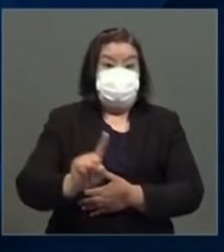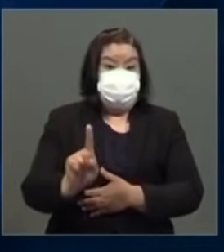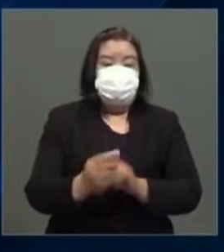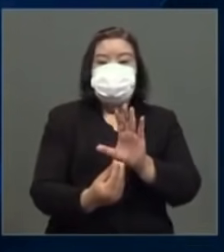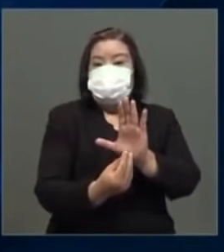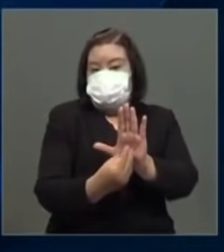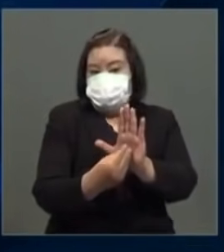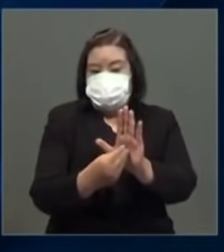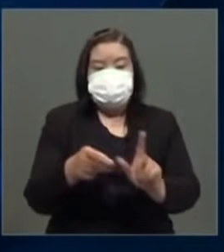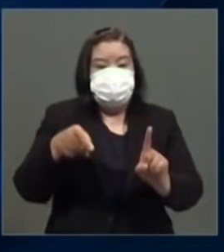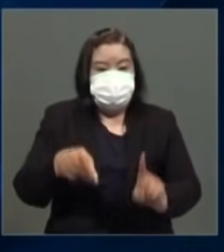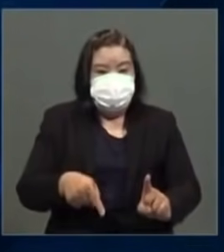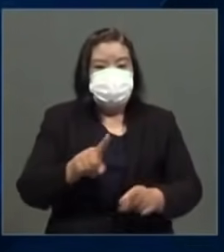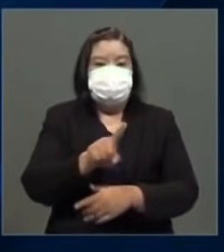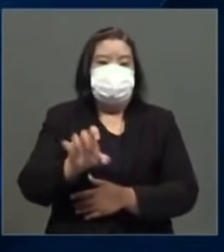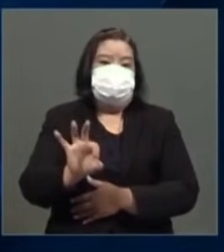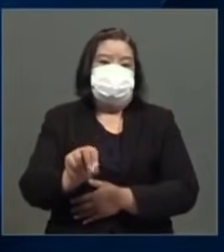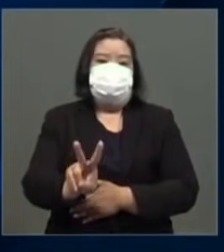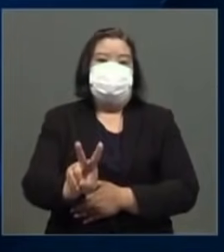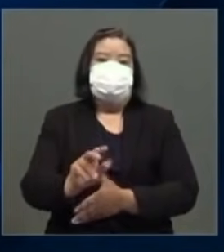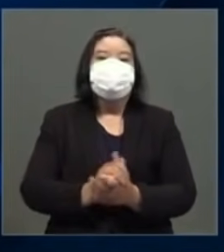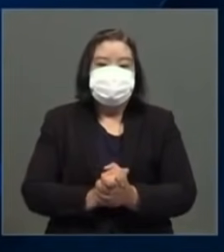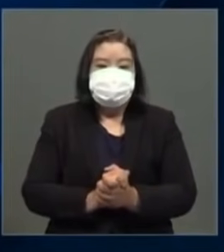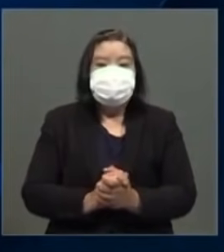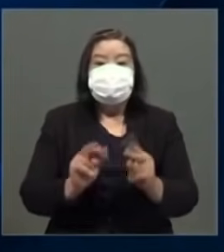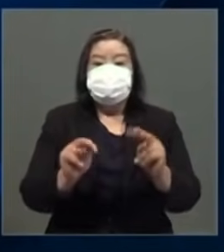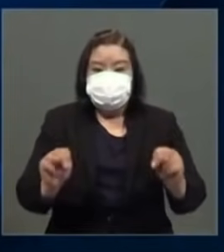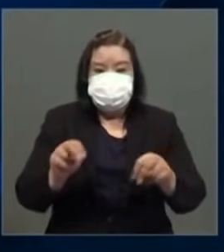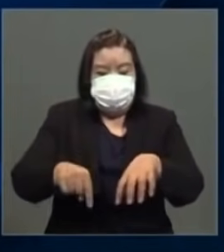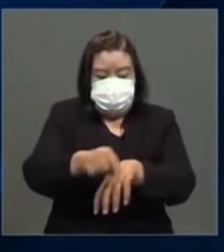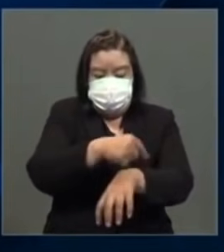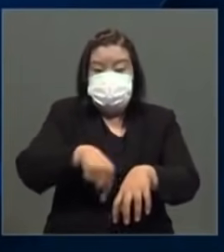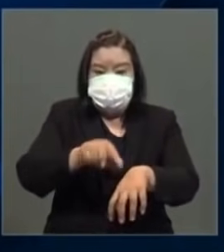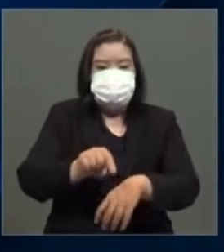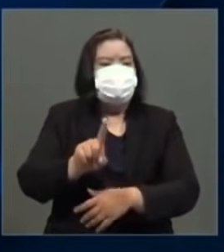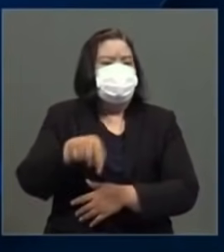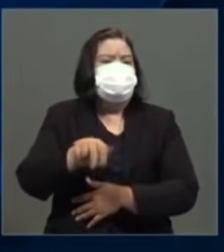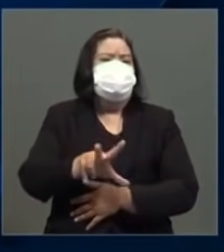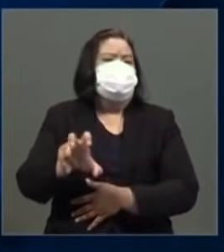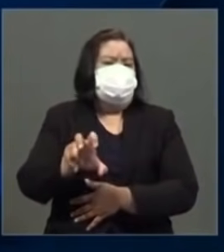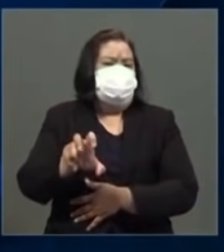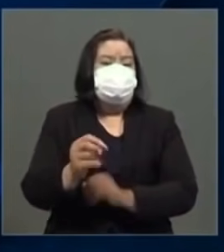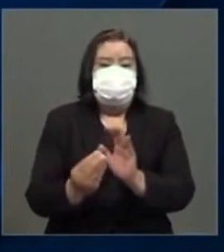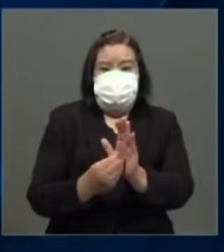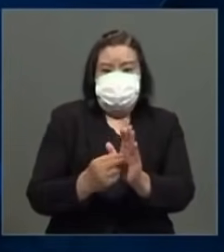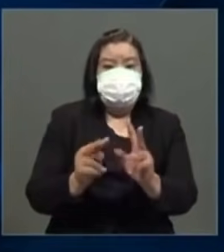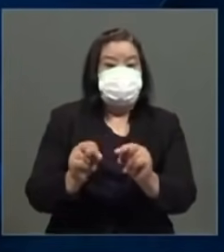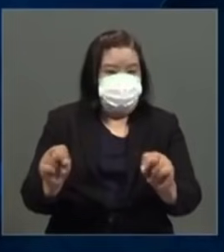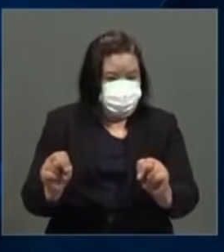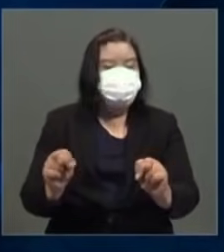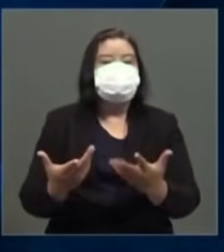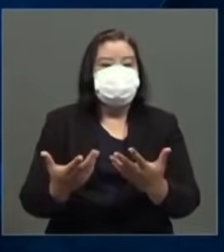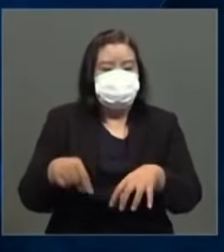ครับ 1,492 ปริมณฑล 1,300 พอๆกันเลยนะครับกรุงเทพแล้วก็